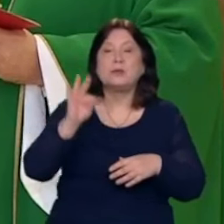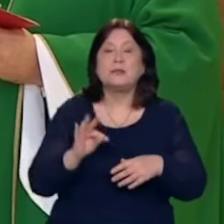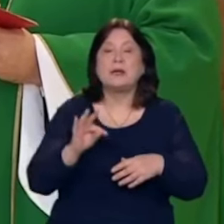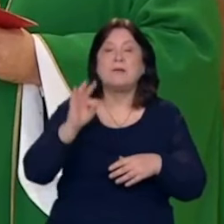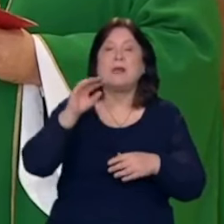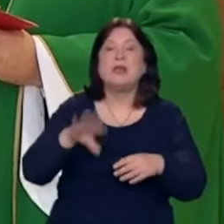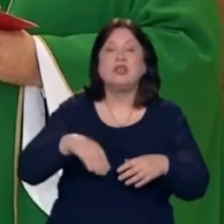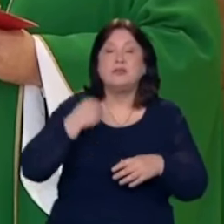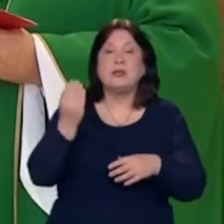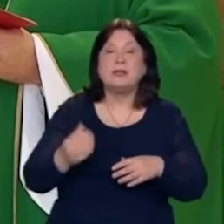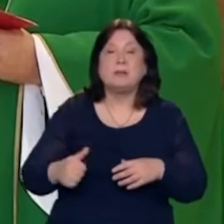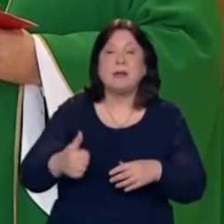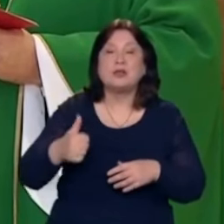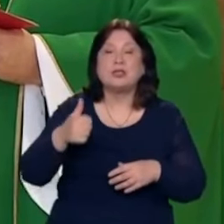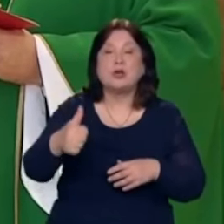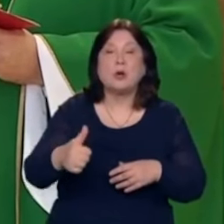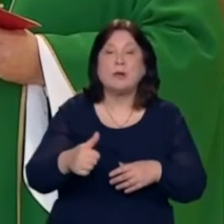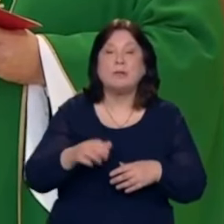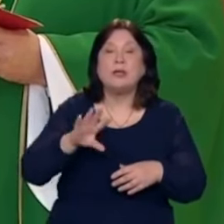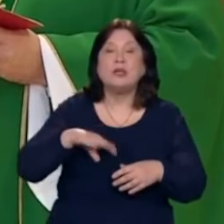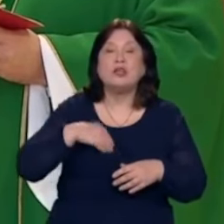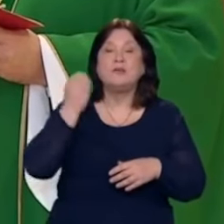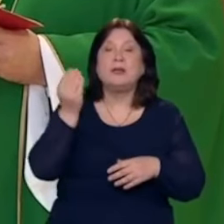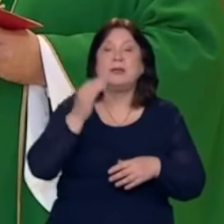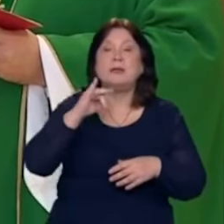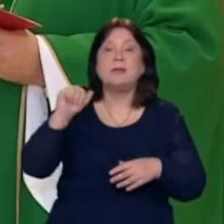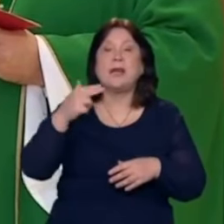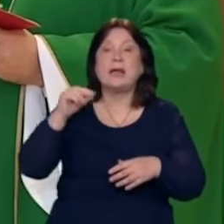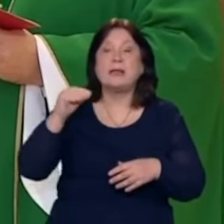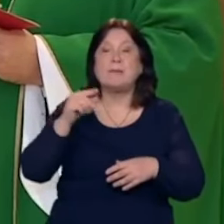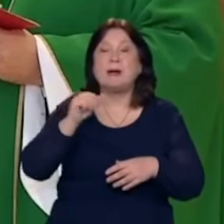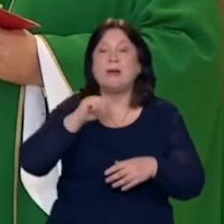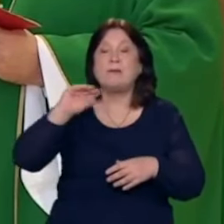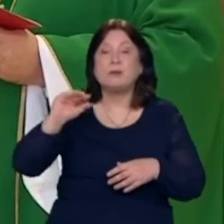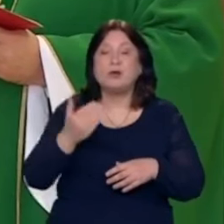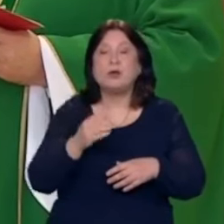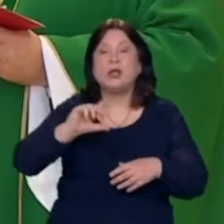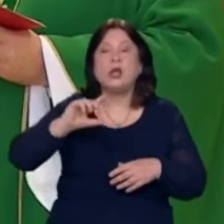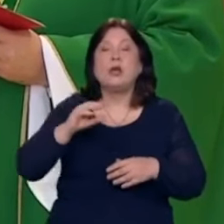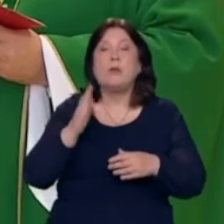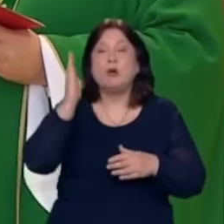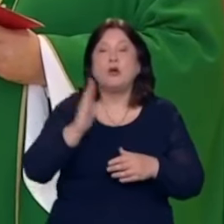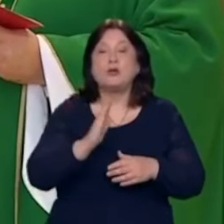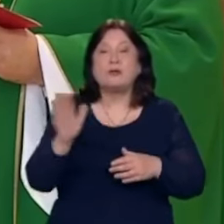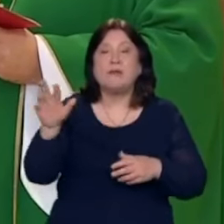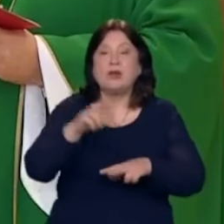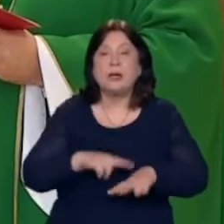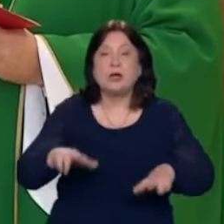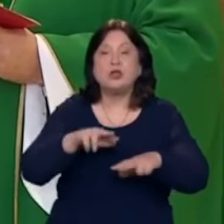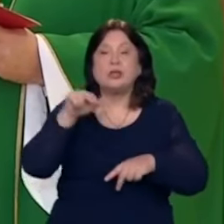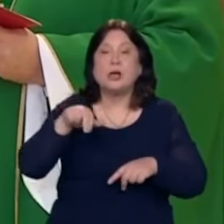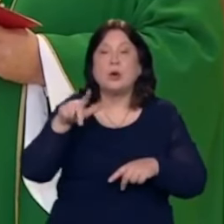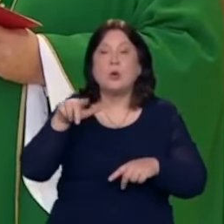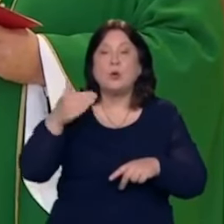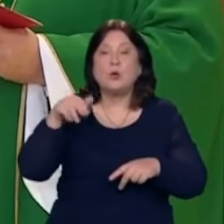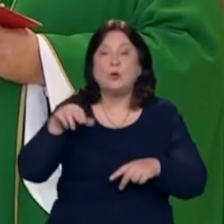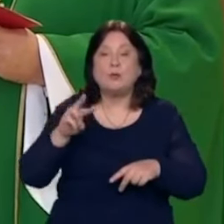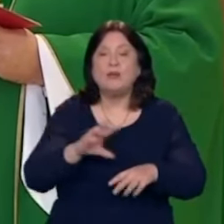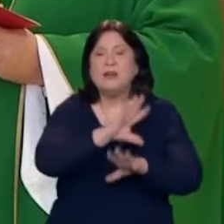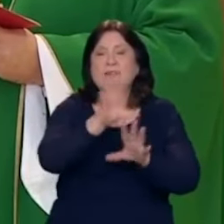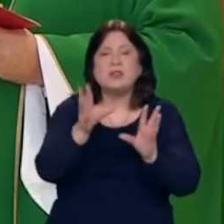śm apostołami ze śm Janem Pawłem i z błogosławioną rodziną ulmów i wszystkimi świętymi którzy w